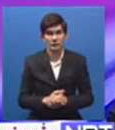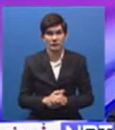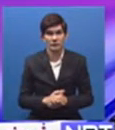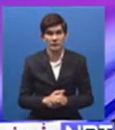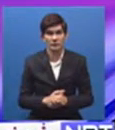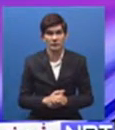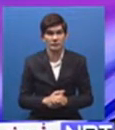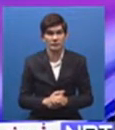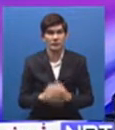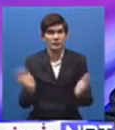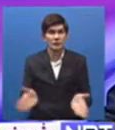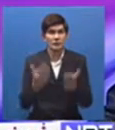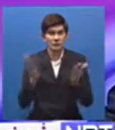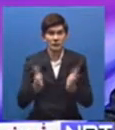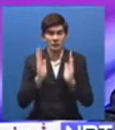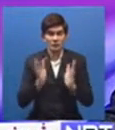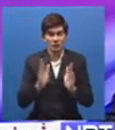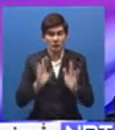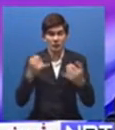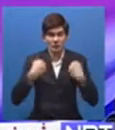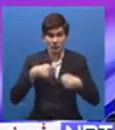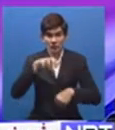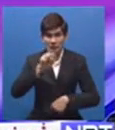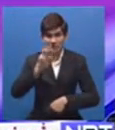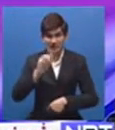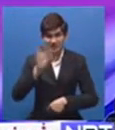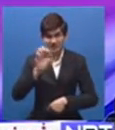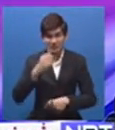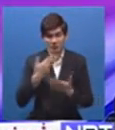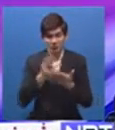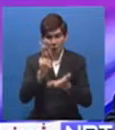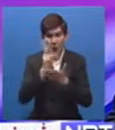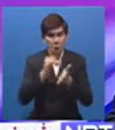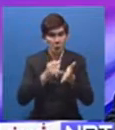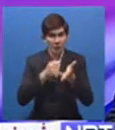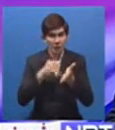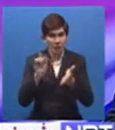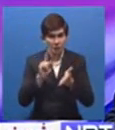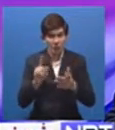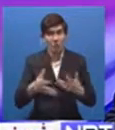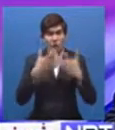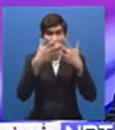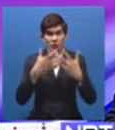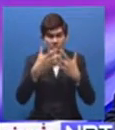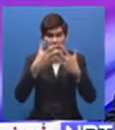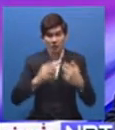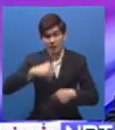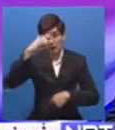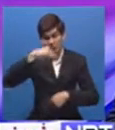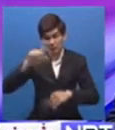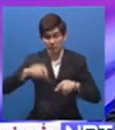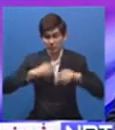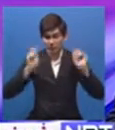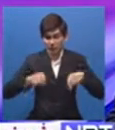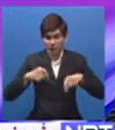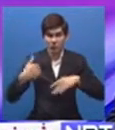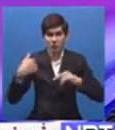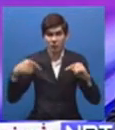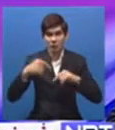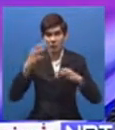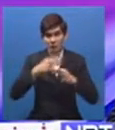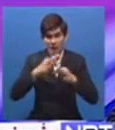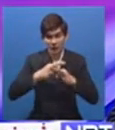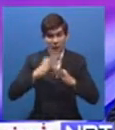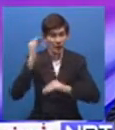ด้านการสนับสนุนผู้ประกอบการ SMEให้เข้าถึงแหล่งเงินทุนได้ง่ายขึ้นสภาอุตสาหกรรมแห่งประเทศไทยได้ลงนามนร่วมกับธนาคาร